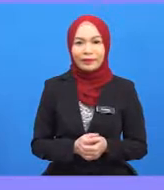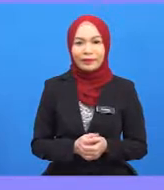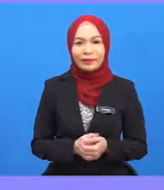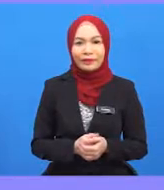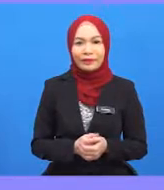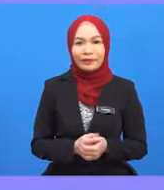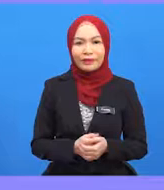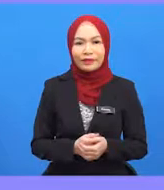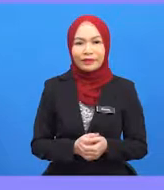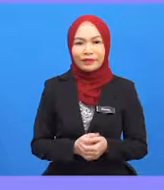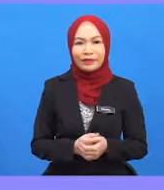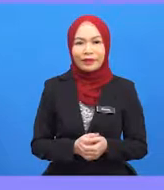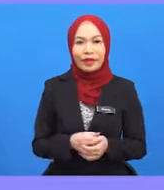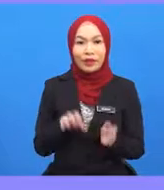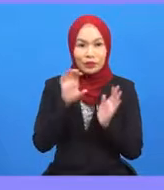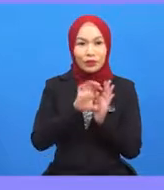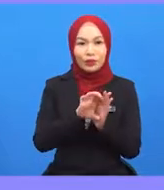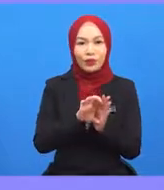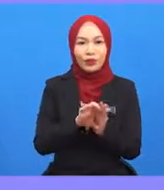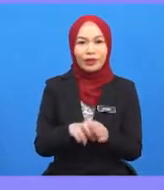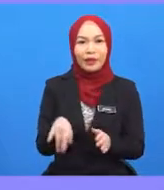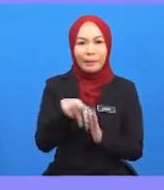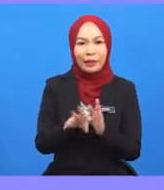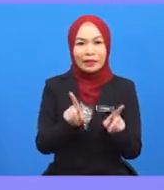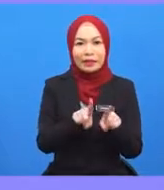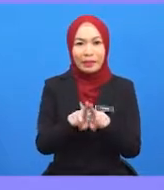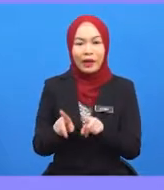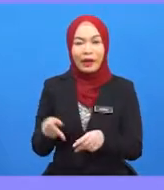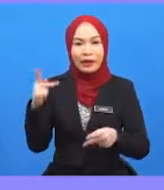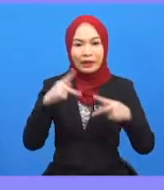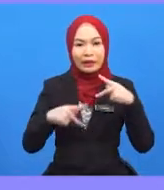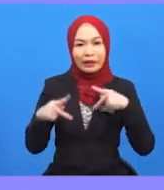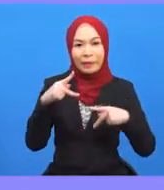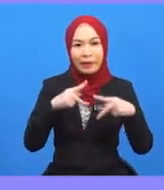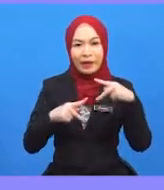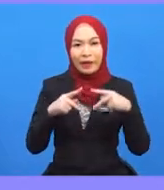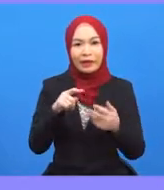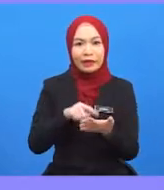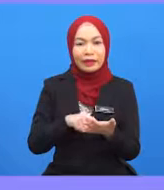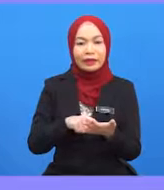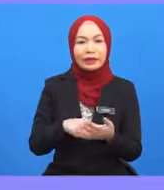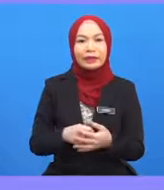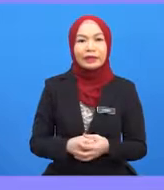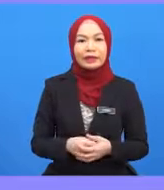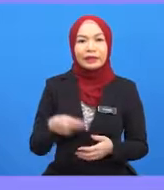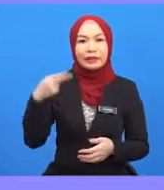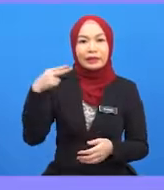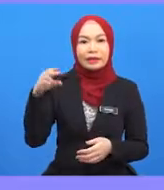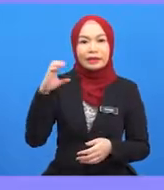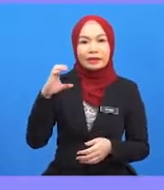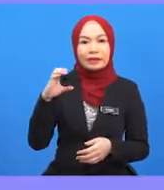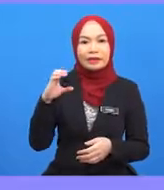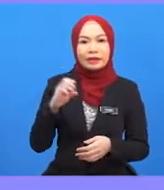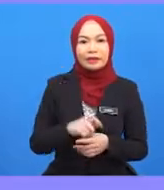Contoh persamaan kimia. 1 mol asid hidroklorik bertindak balas dengan 1 mol